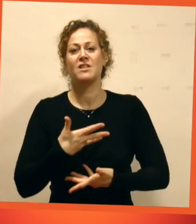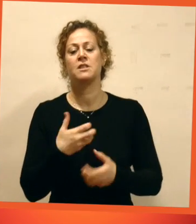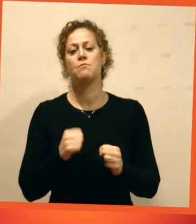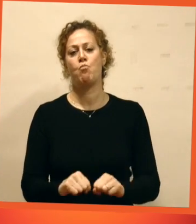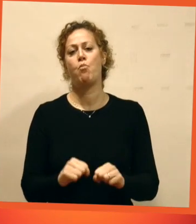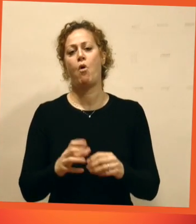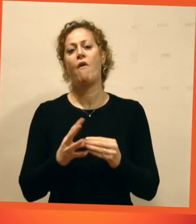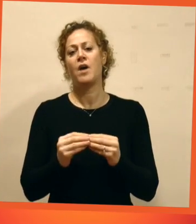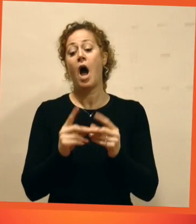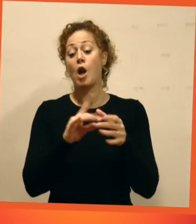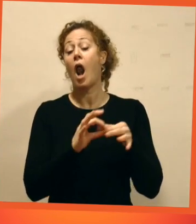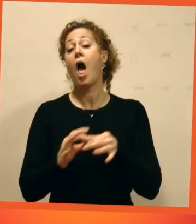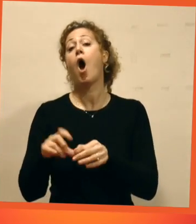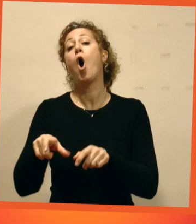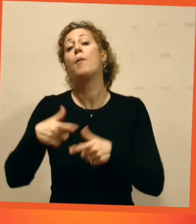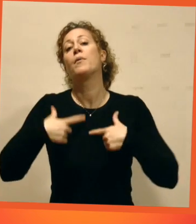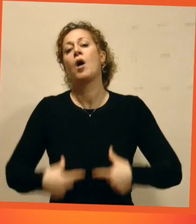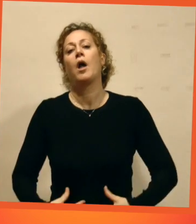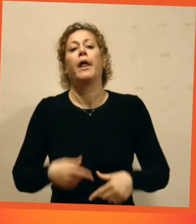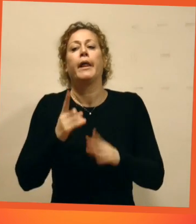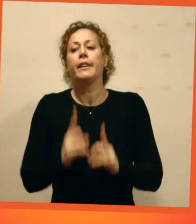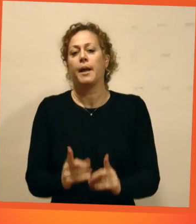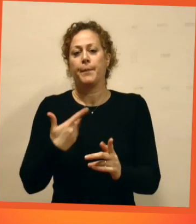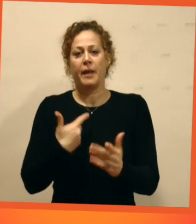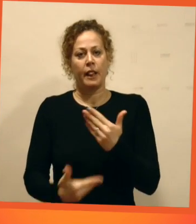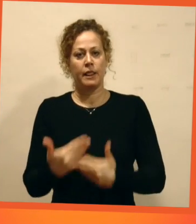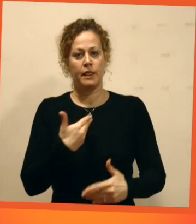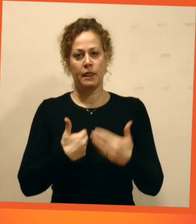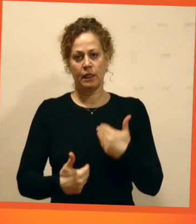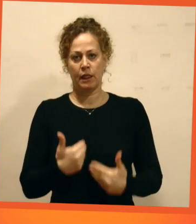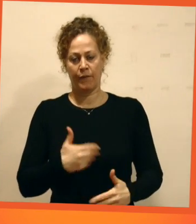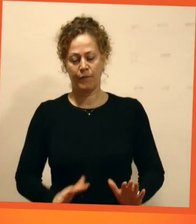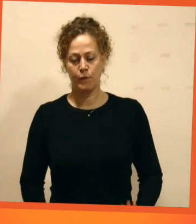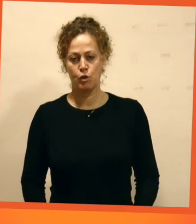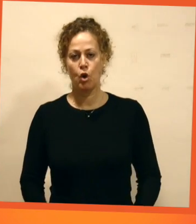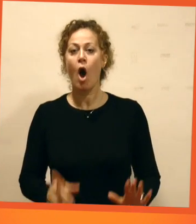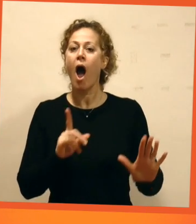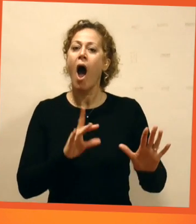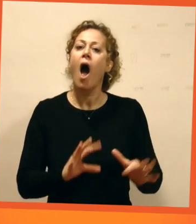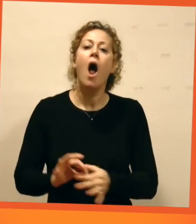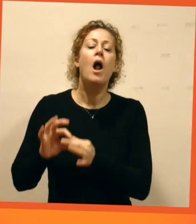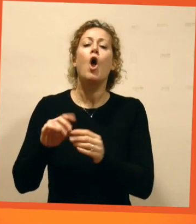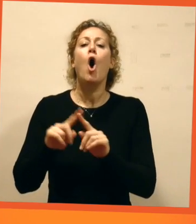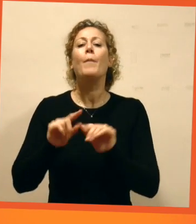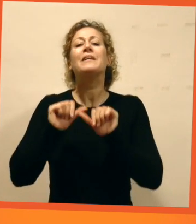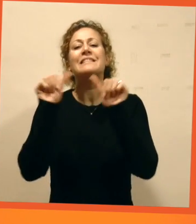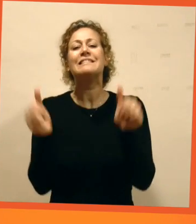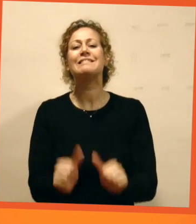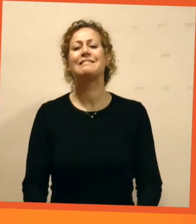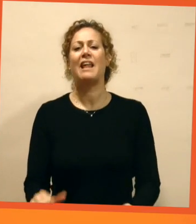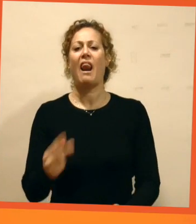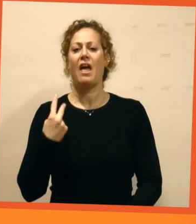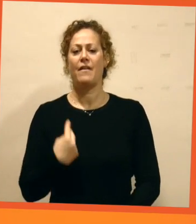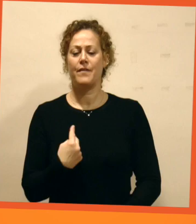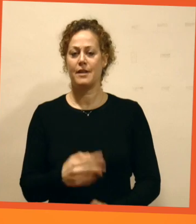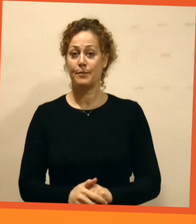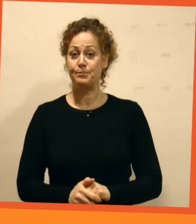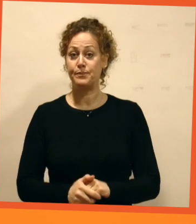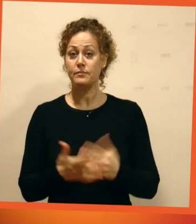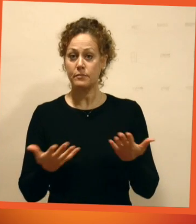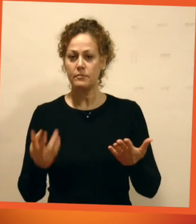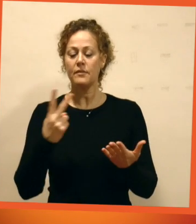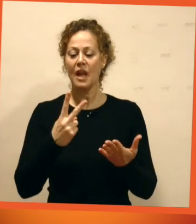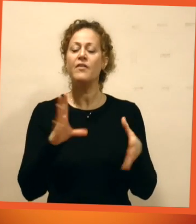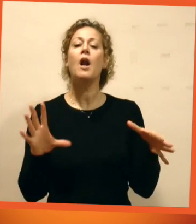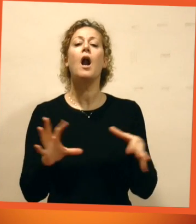possibilità fisiche. Ma questo è uno stile di vita. Certo. Si entra un po' nel concetto che l'arte, come le cose nella vita, sono espressione e